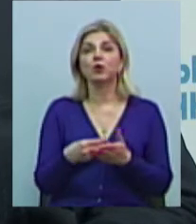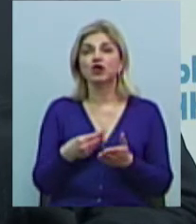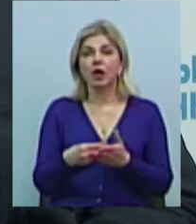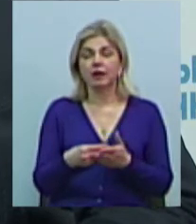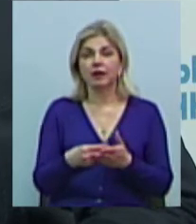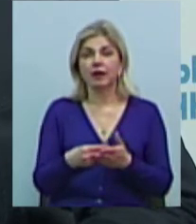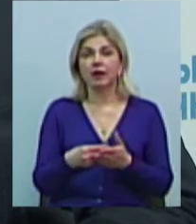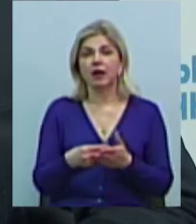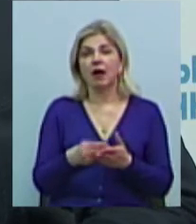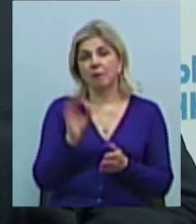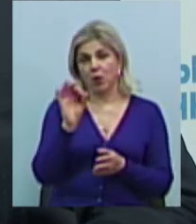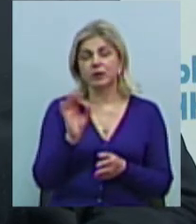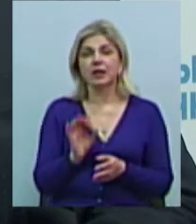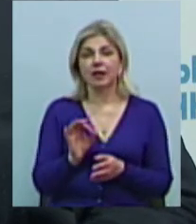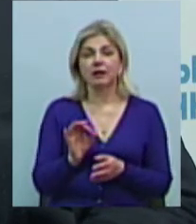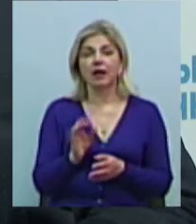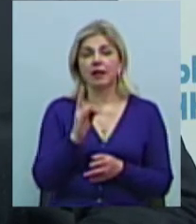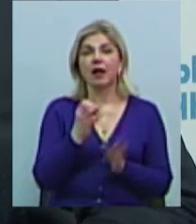в процентному відношенні на